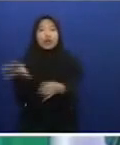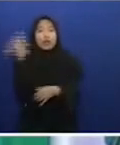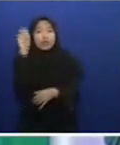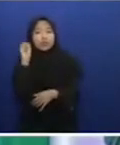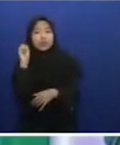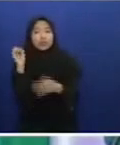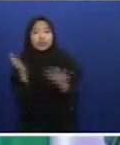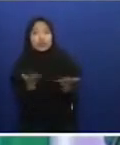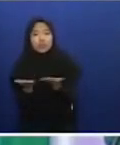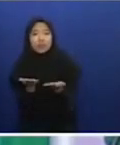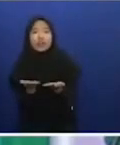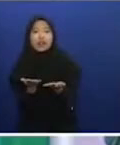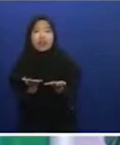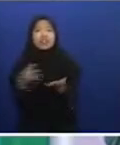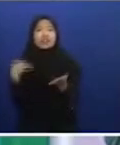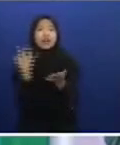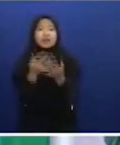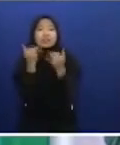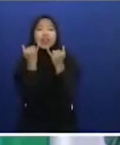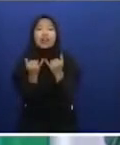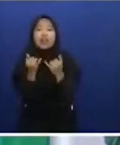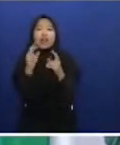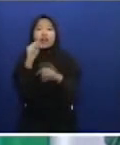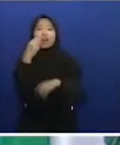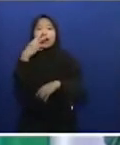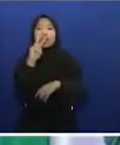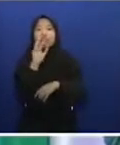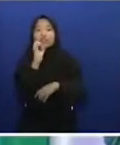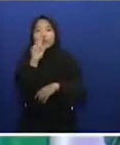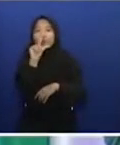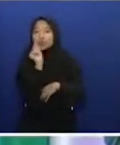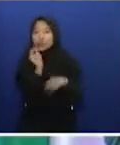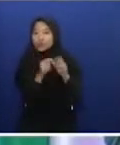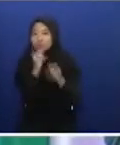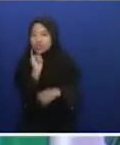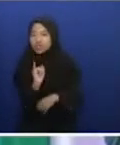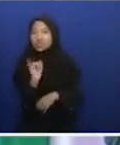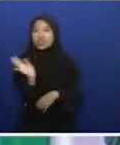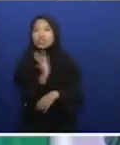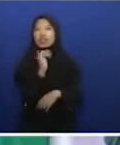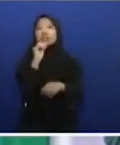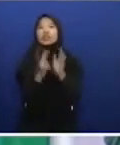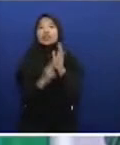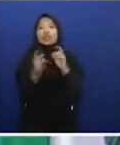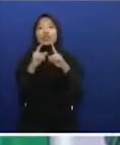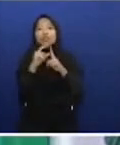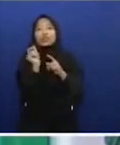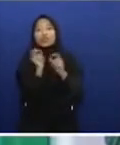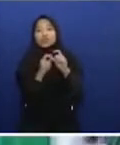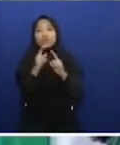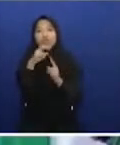industri 4.0. Adik-adik semua, Saya dari Papua,